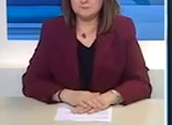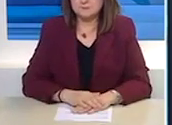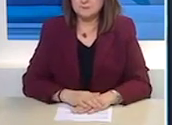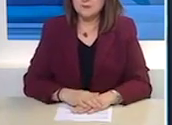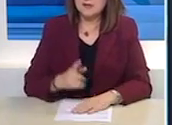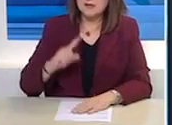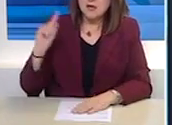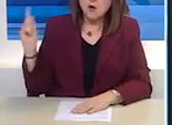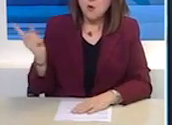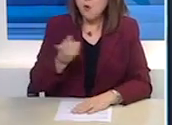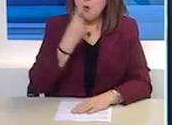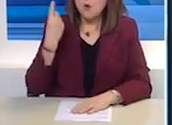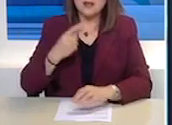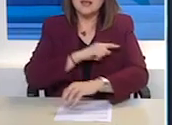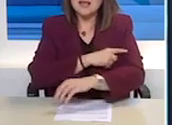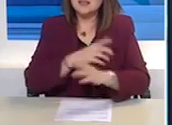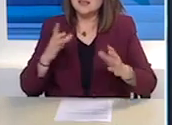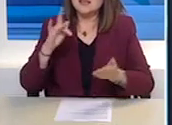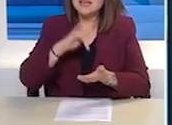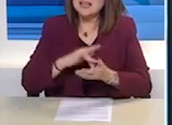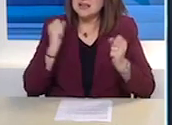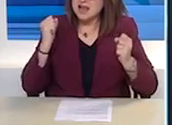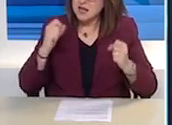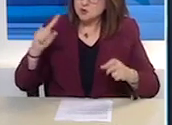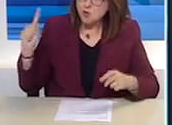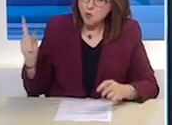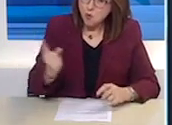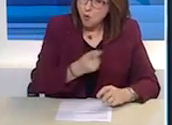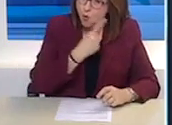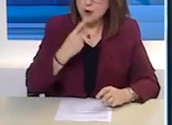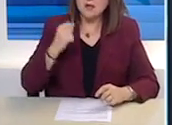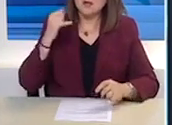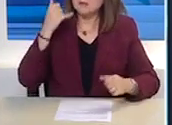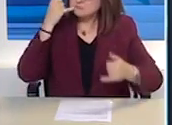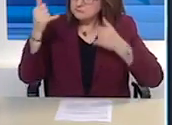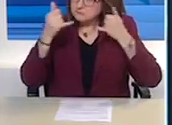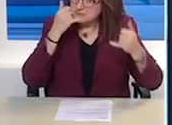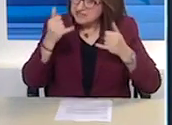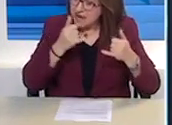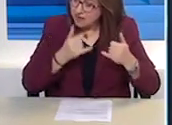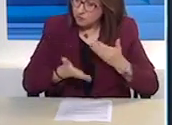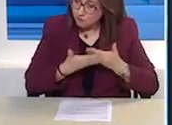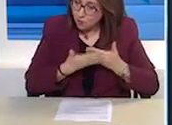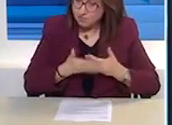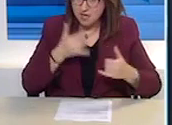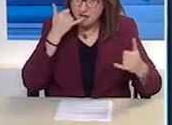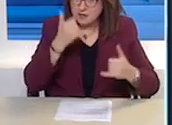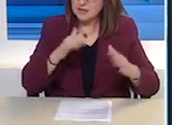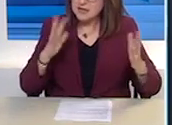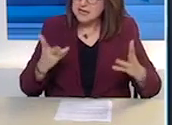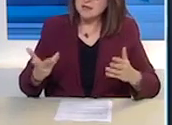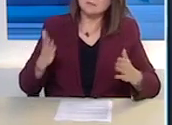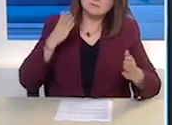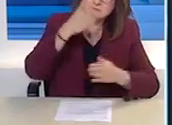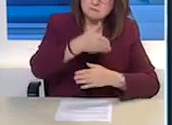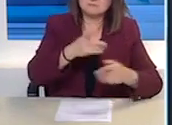πρωτοβάθμιας περίθαλψης θα συνεχίσουν να προσφέρουν τις υπηρεσίες τους τόσο τηλεφωνικά όσο και διαζώσεις στις δομές της